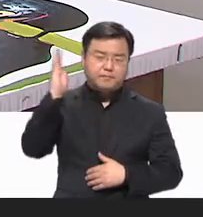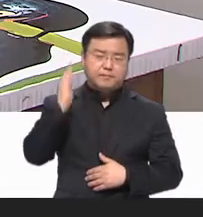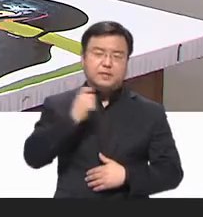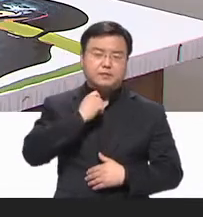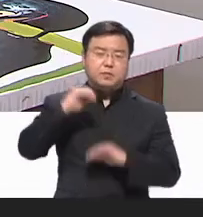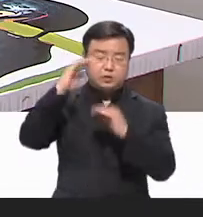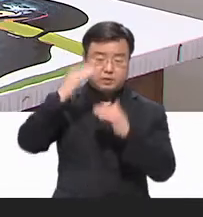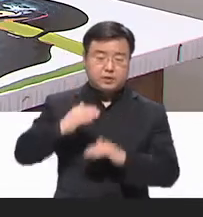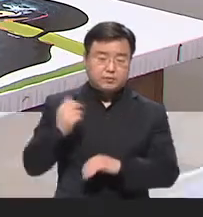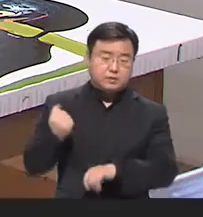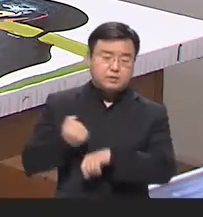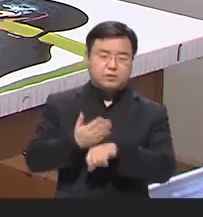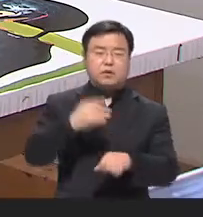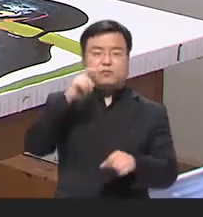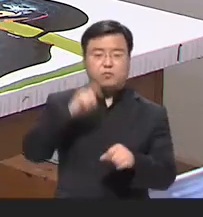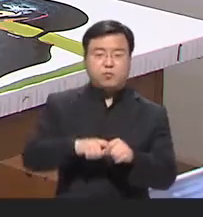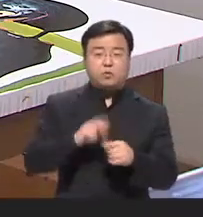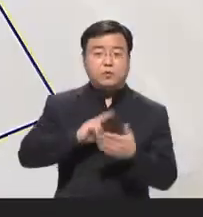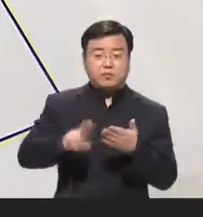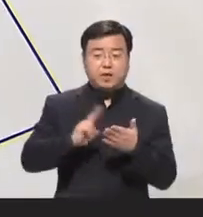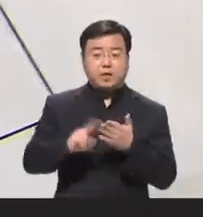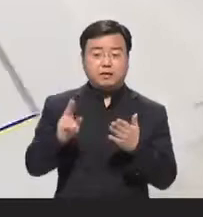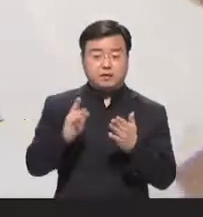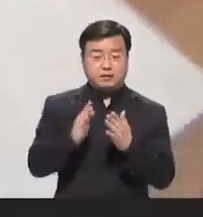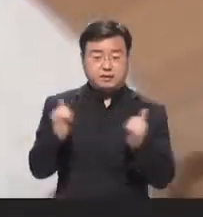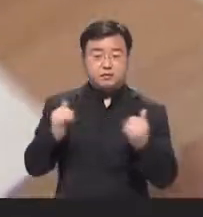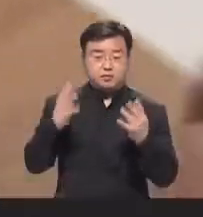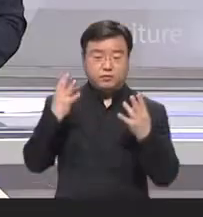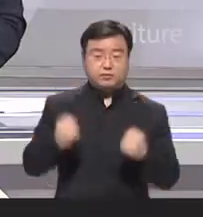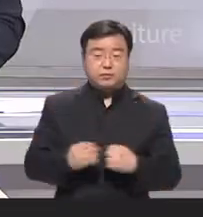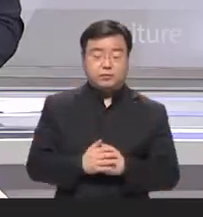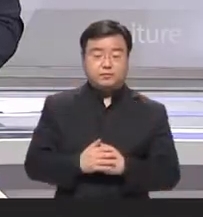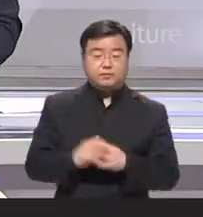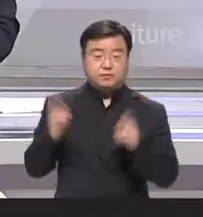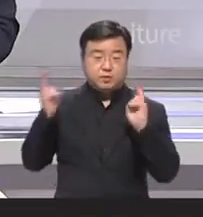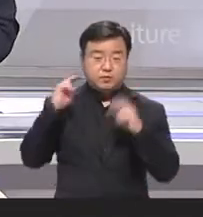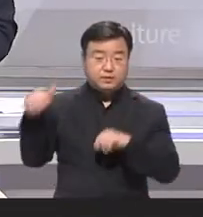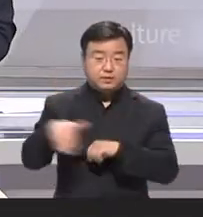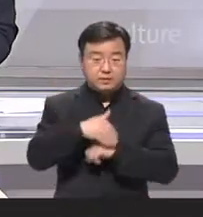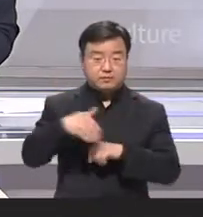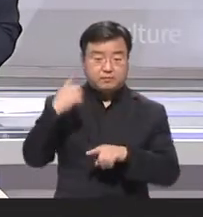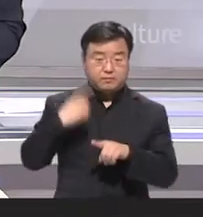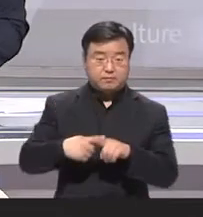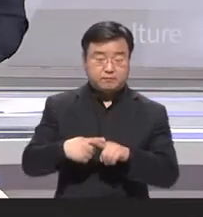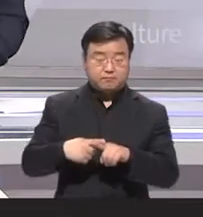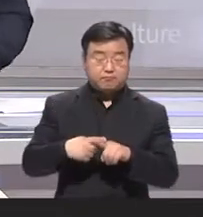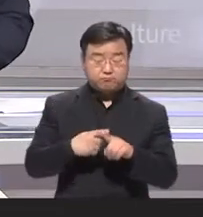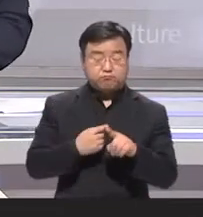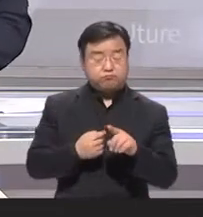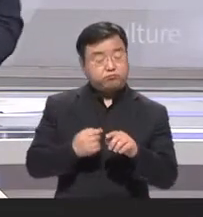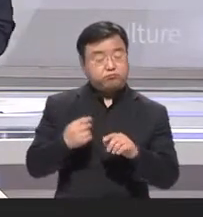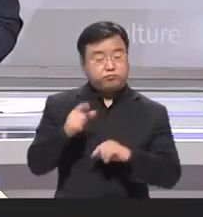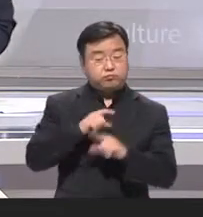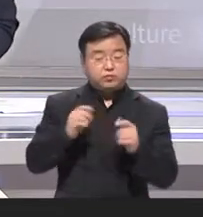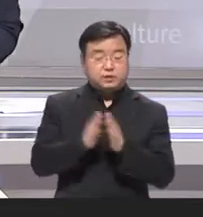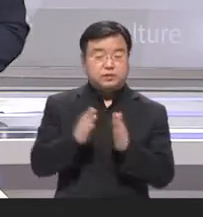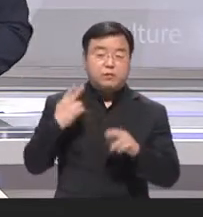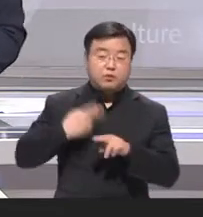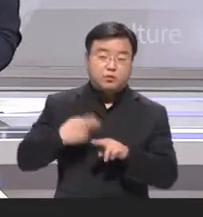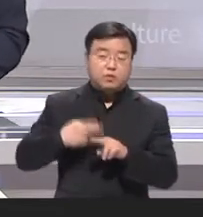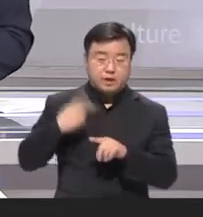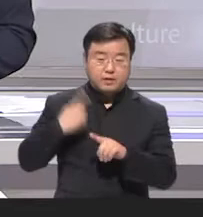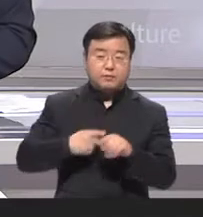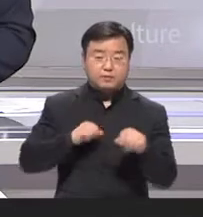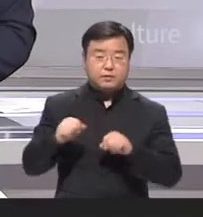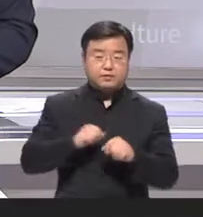전하고 싶어서 만화가가 되는 분들도 있으니까 그렇죠 직장생활 하시다가 되시는 분들도 있고 뭐 요리 아서 틀 수 있는 회 있고 뭐